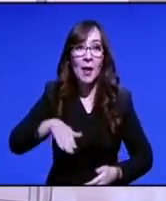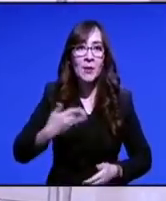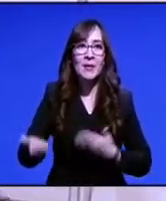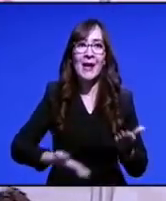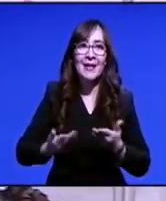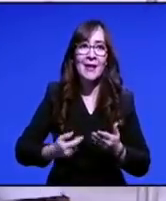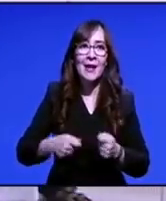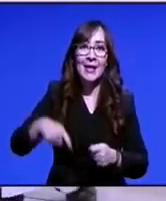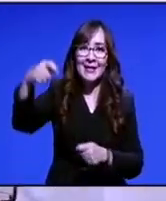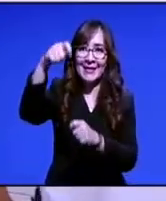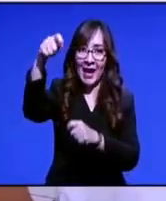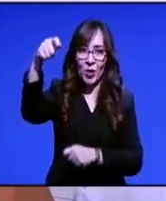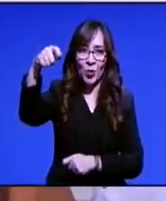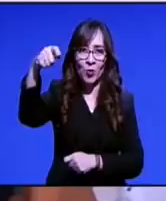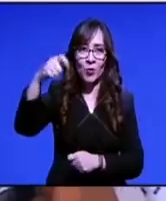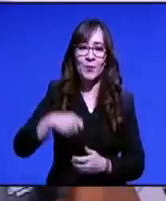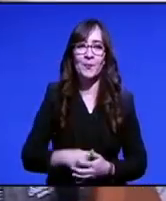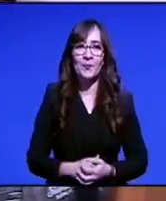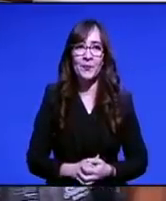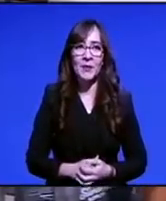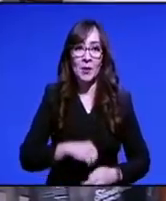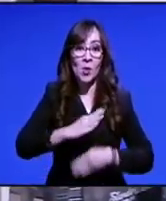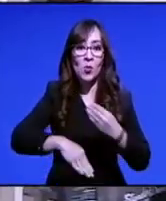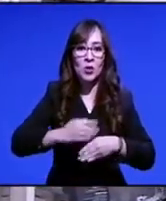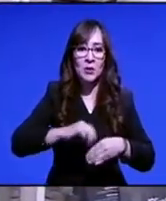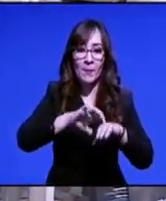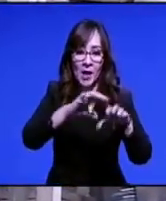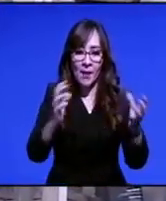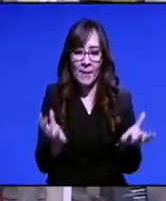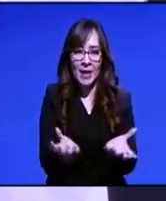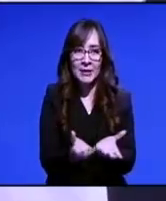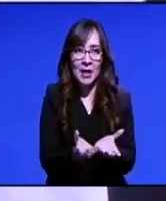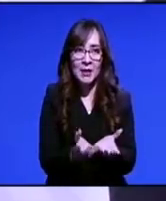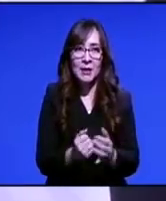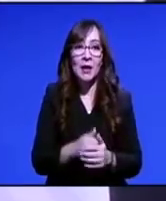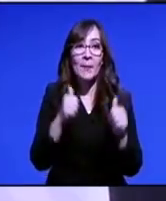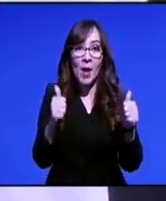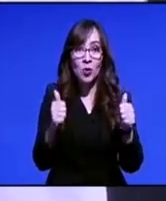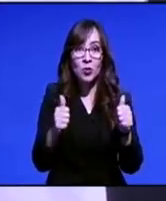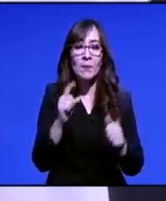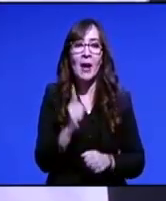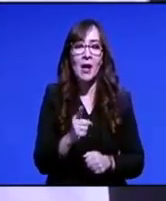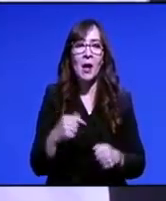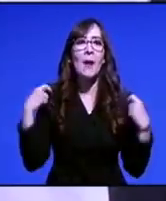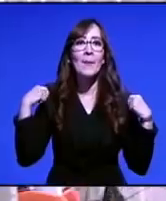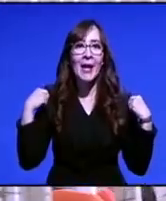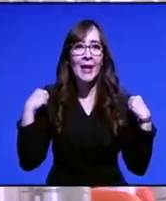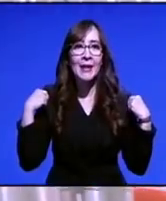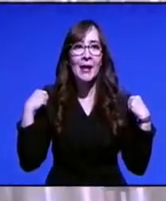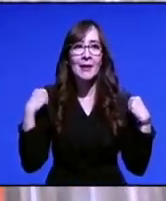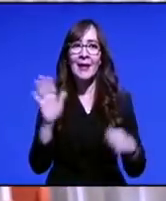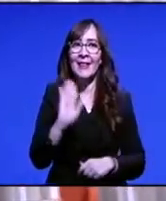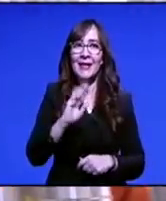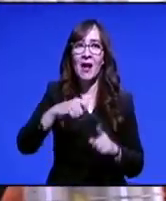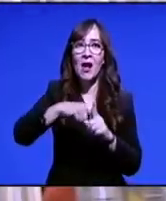Industri laundry premium sangat mengutamakan pengemasan pakaian. Dengan pengemasan sempurna, maka pakaian terhindar dari kusut dan